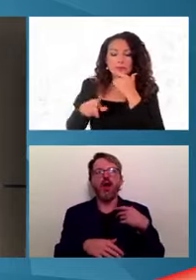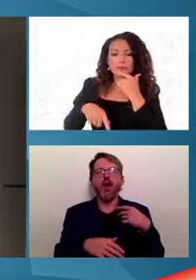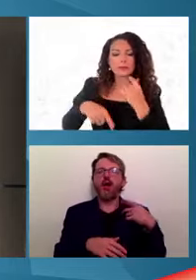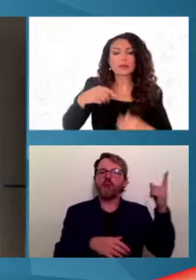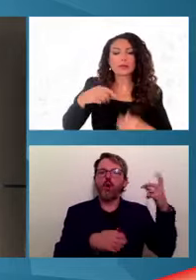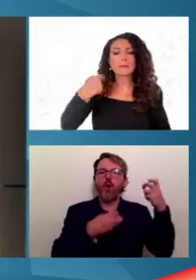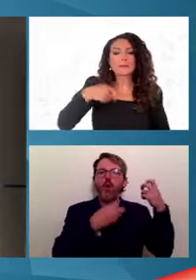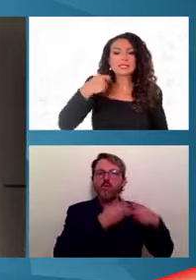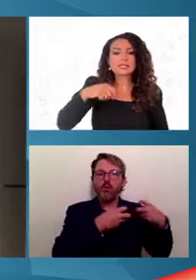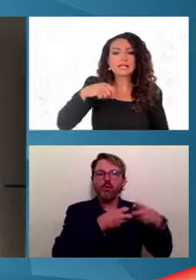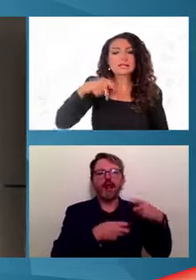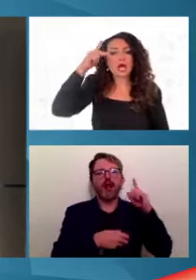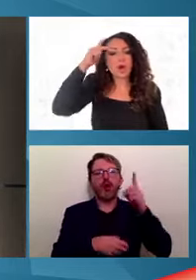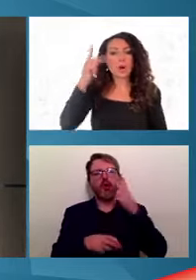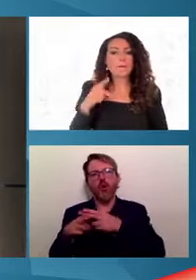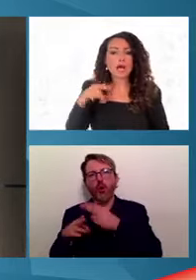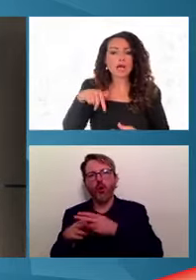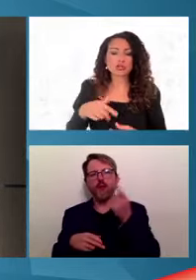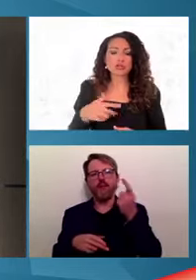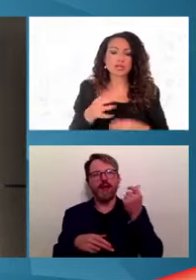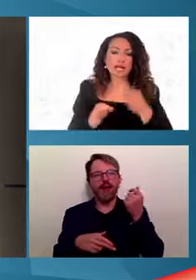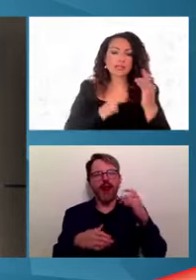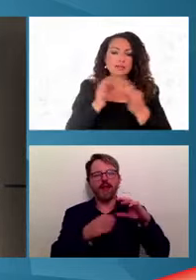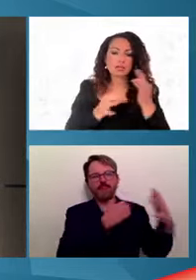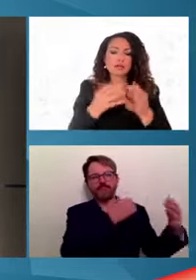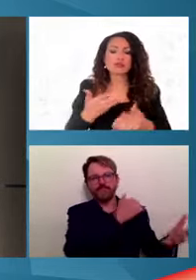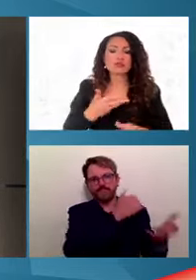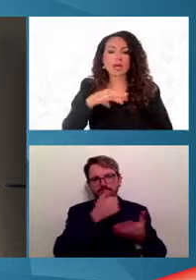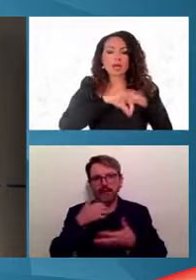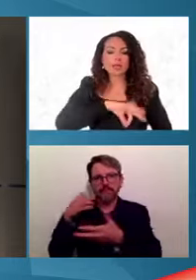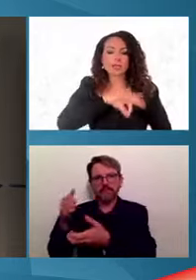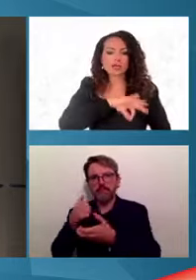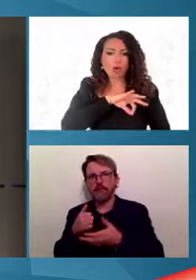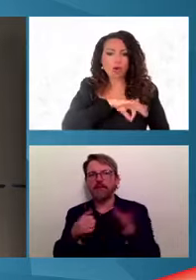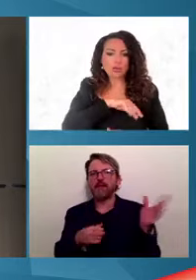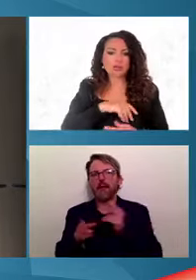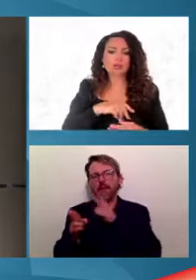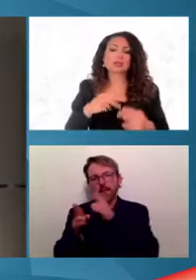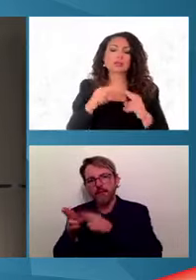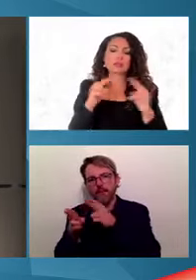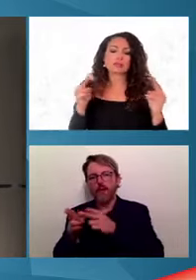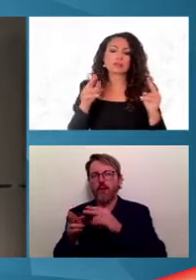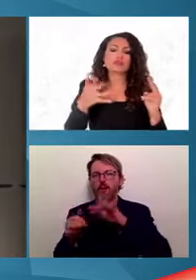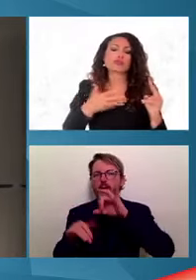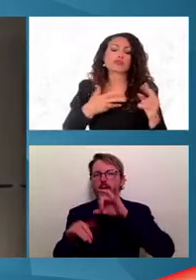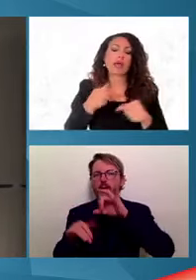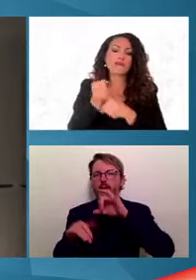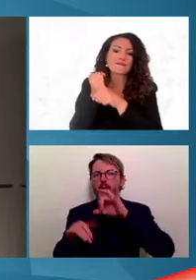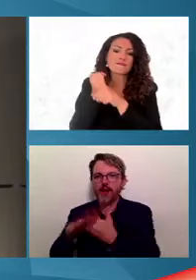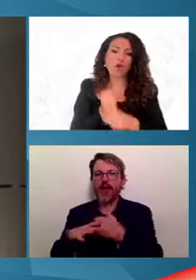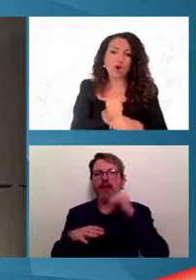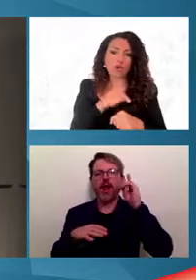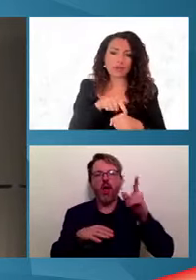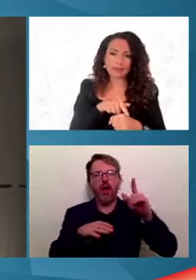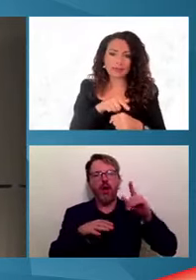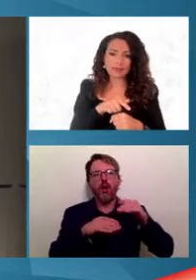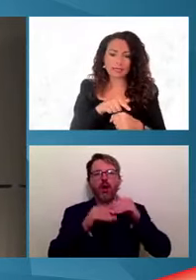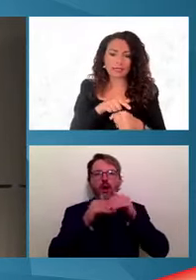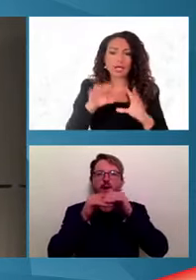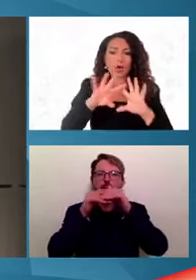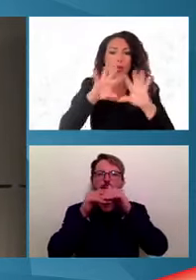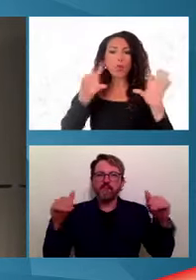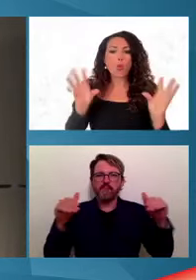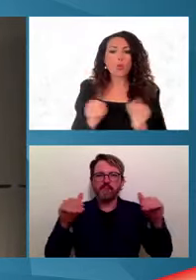insgesamt 400 Millionen an Eisenbahnprojekte jetzt auf Schiene zu bringen, die jetzt gebaut werden. Der Brenner Basistunnel geht weiter, dass wir